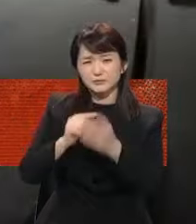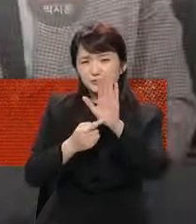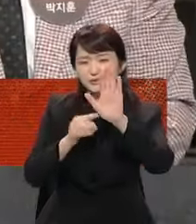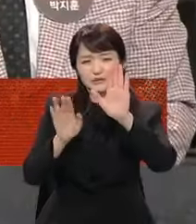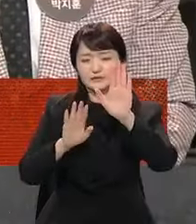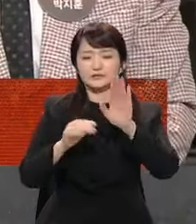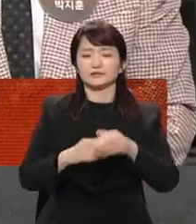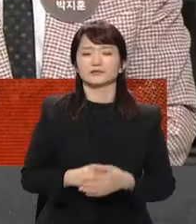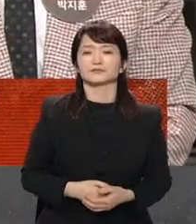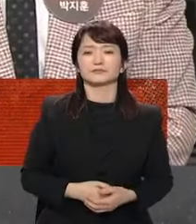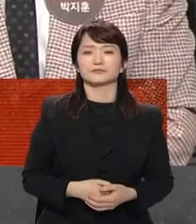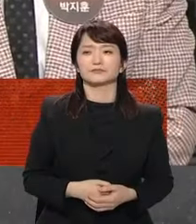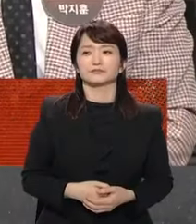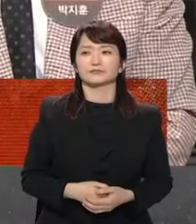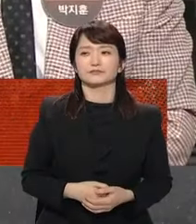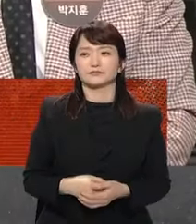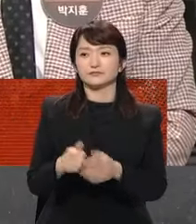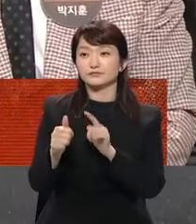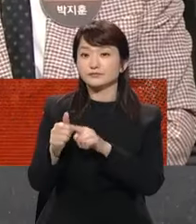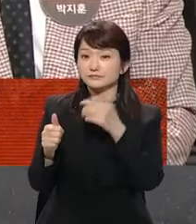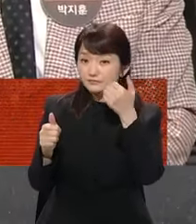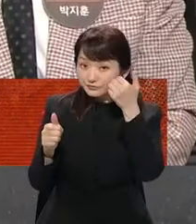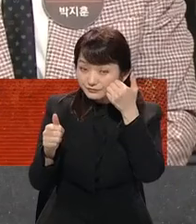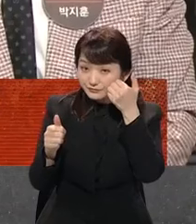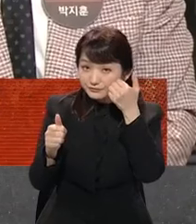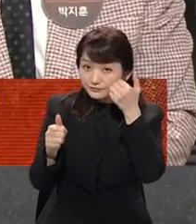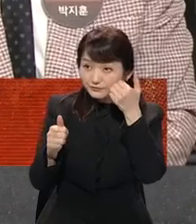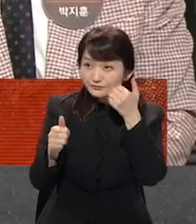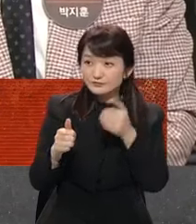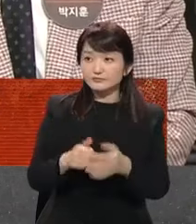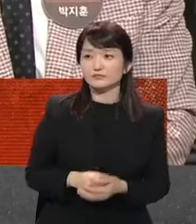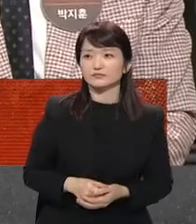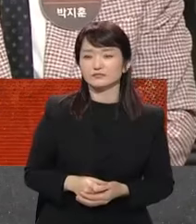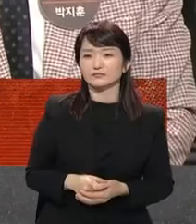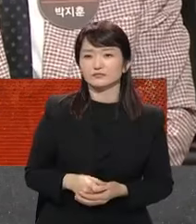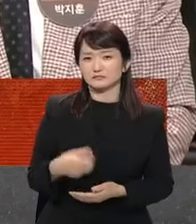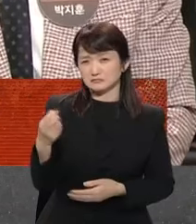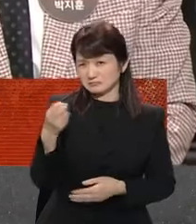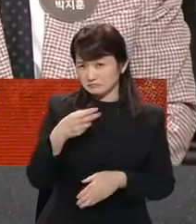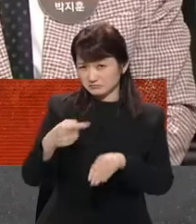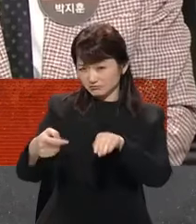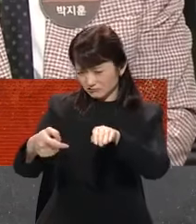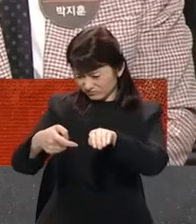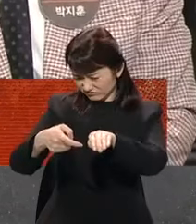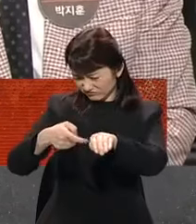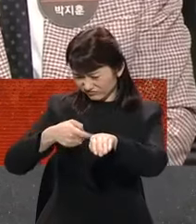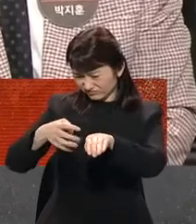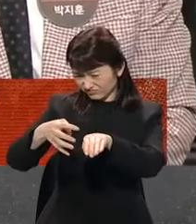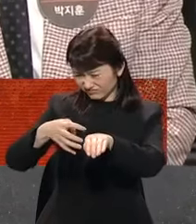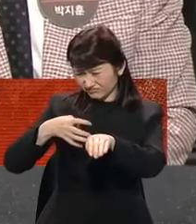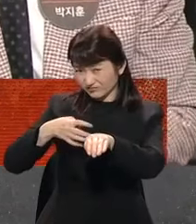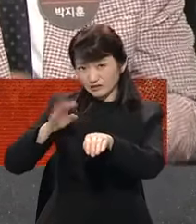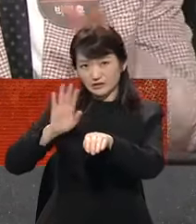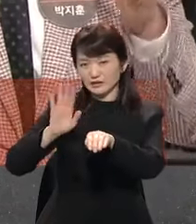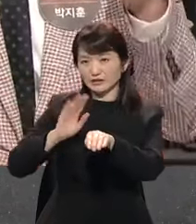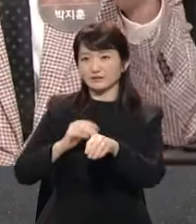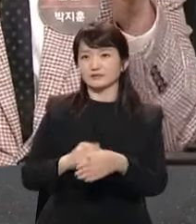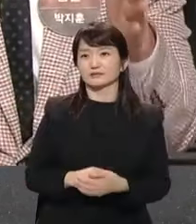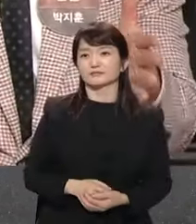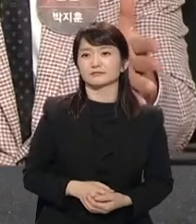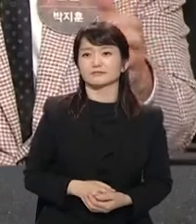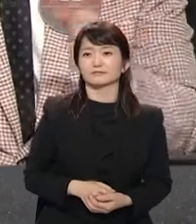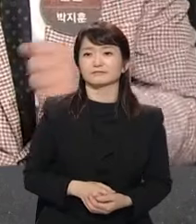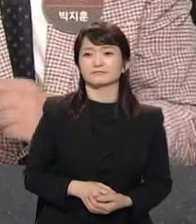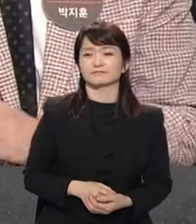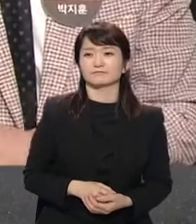여기서는. 사실 저 사람은 누구냐. 할아버지. 상습적으로 저렇게 그냥 죽죽 끊는 사람은 아니고요. 예.